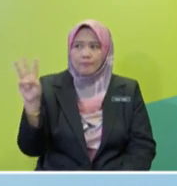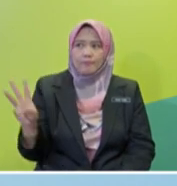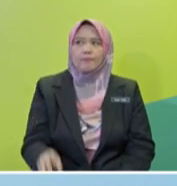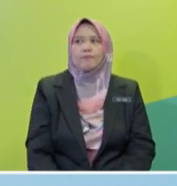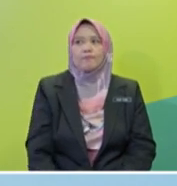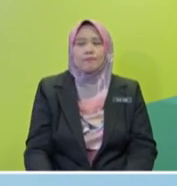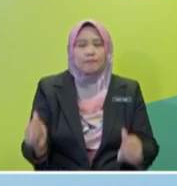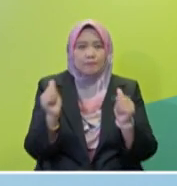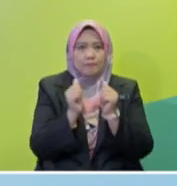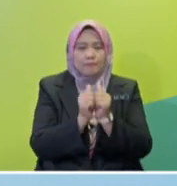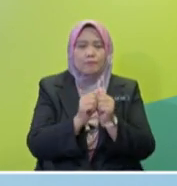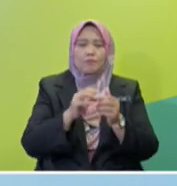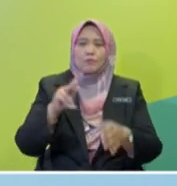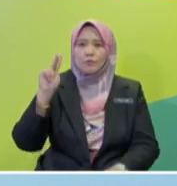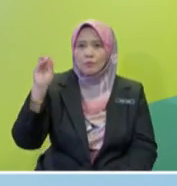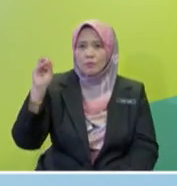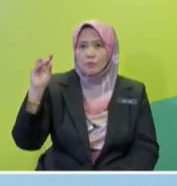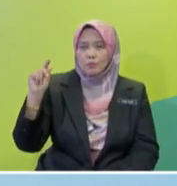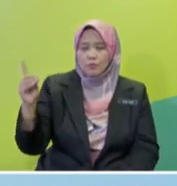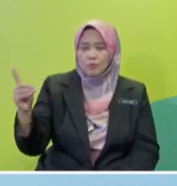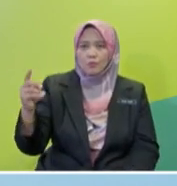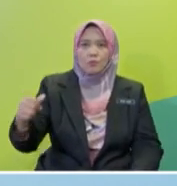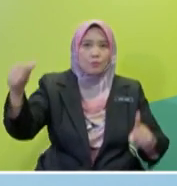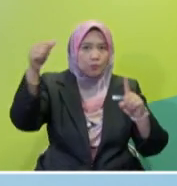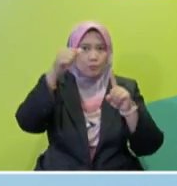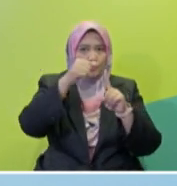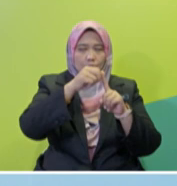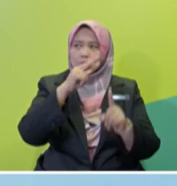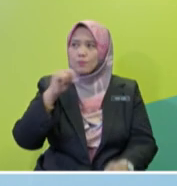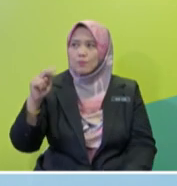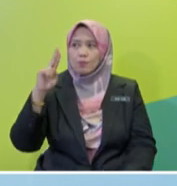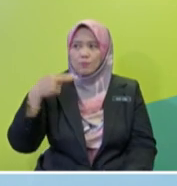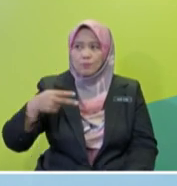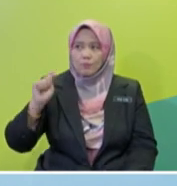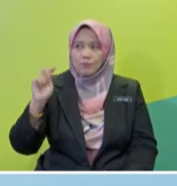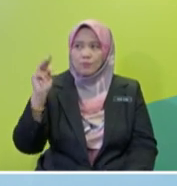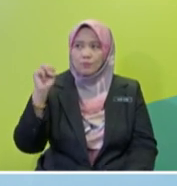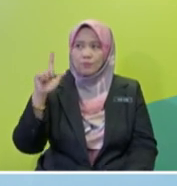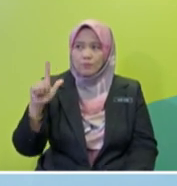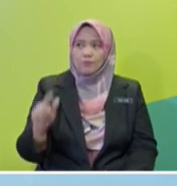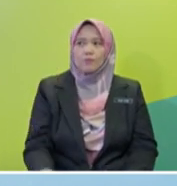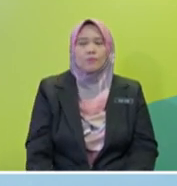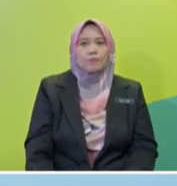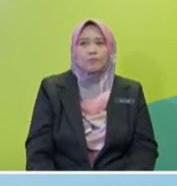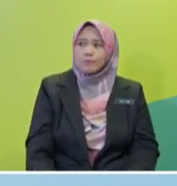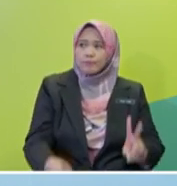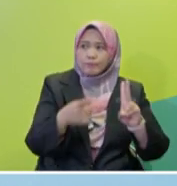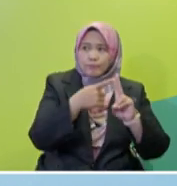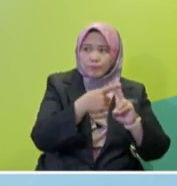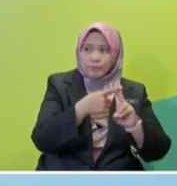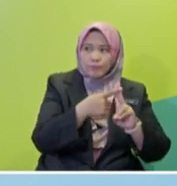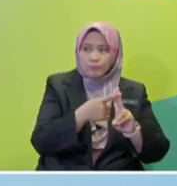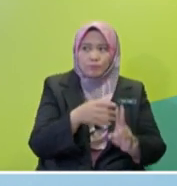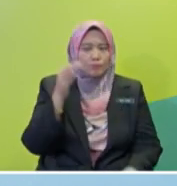hit title body dan juga paragraf dan yang ketiga adalah menggunakan paragraf heading dalam atau cara